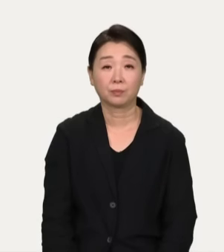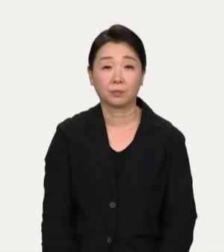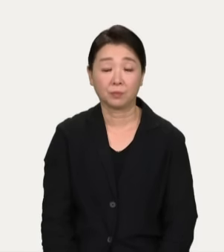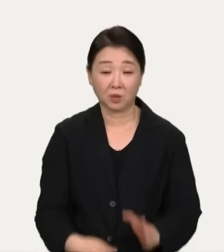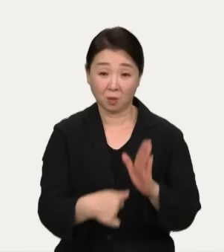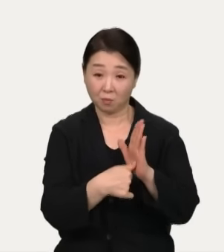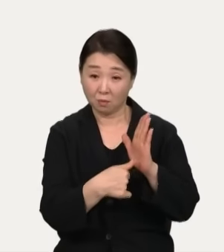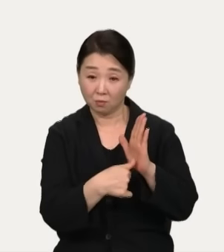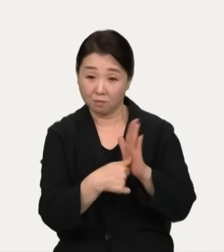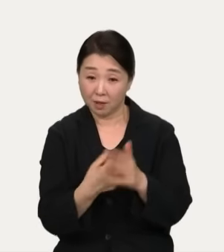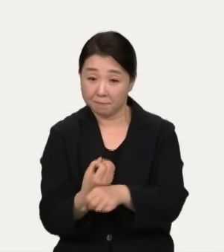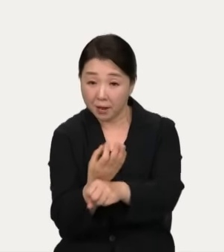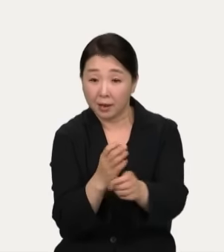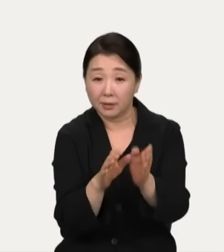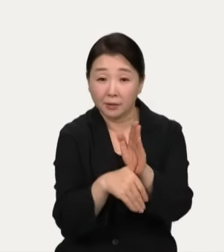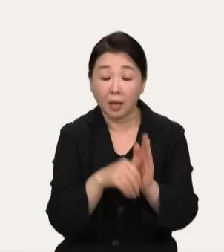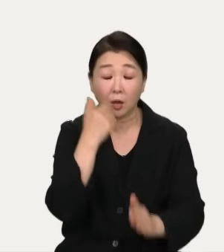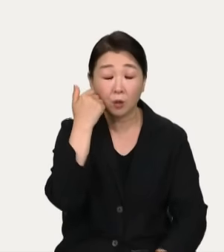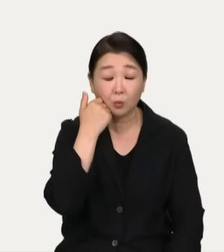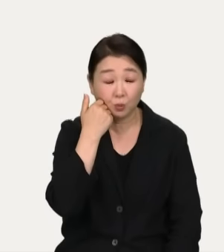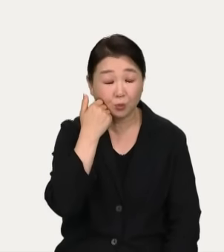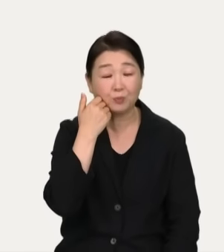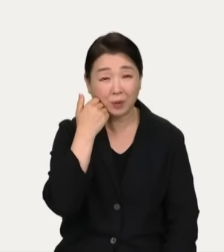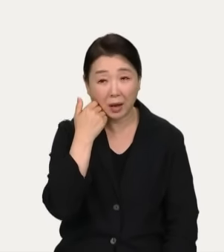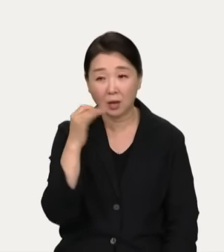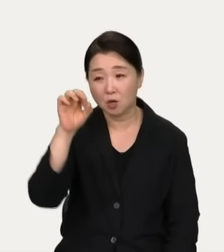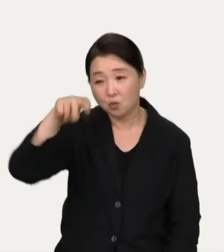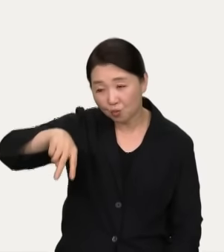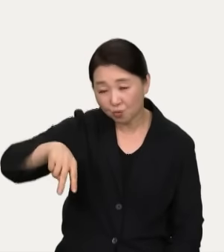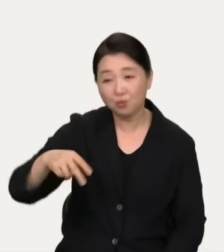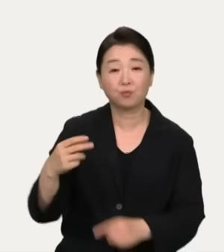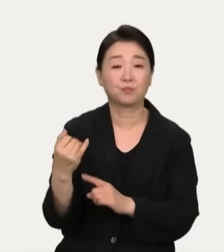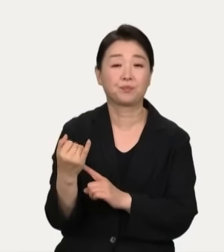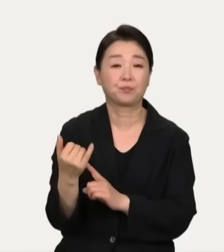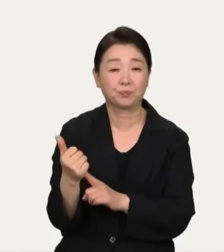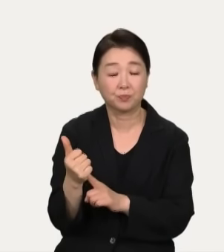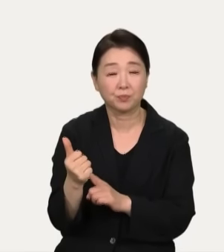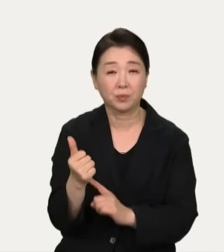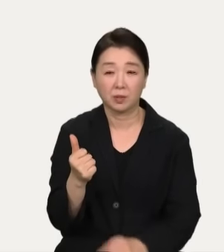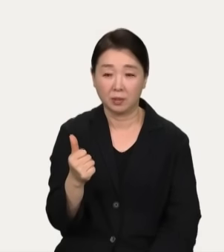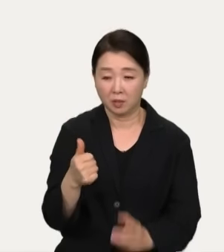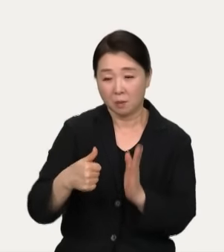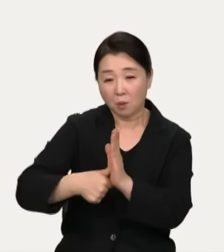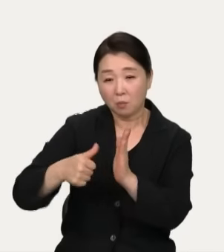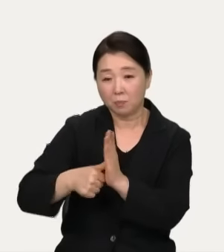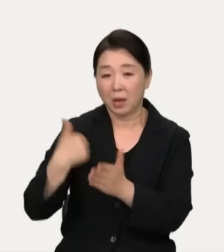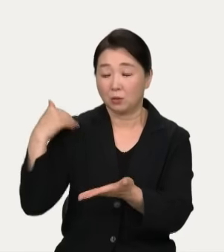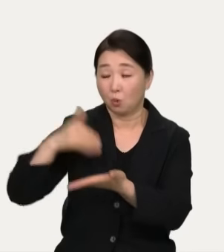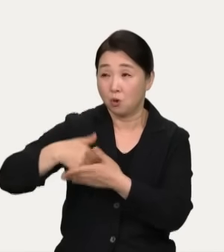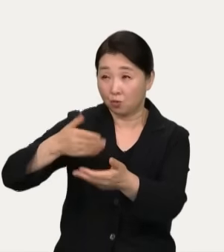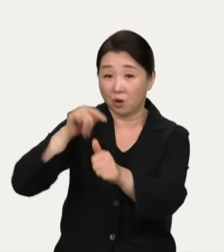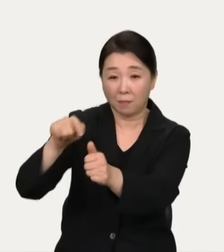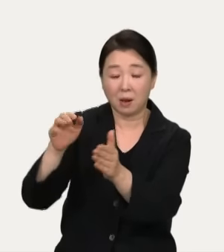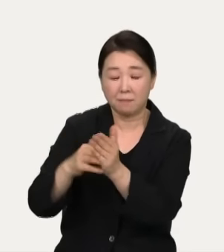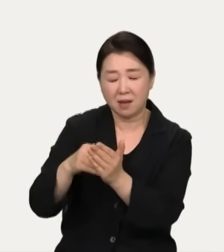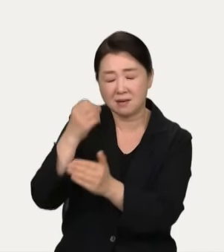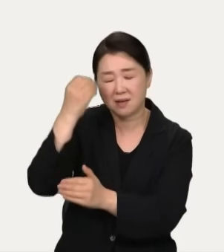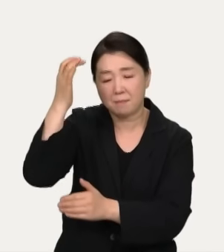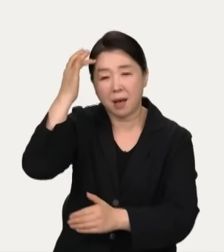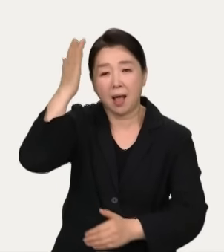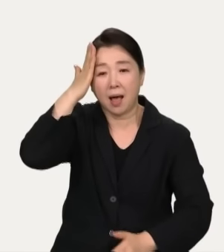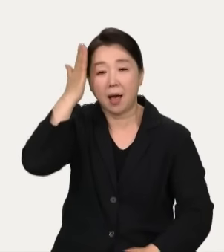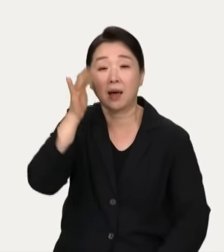명품백이 전달되던 현장에 있던 대통령실 유모 행정관은 김여사가 명품백을 곧바로 돌려주라고 했지만 깜빡했다는